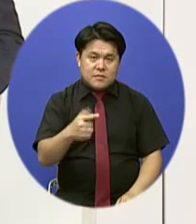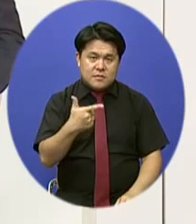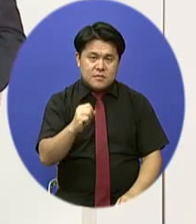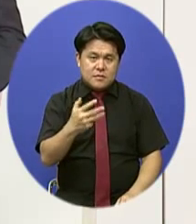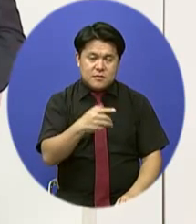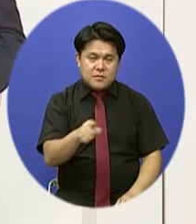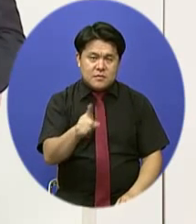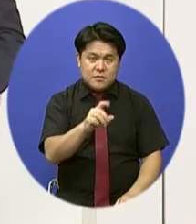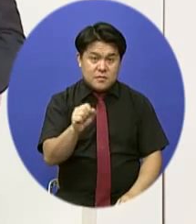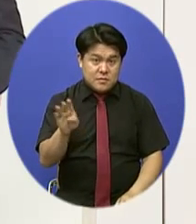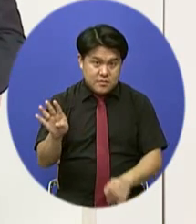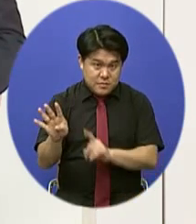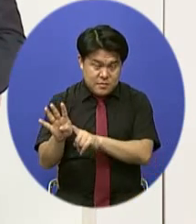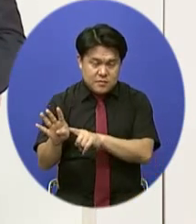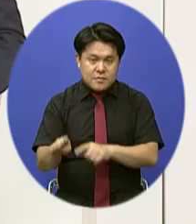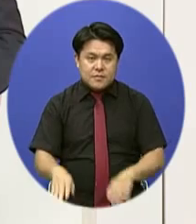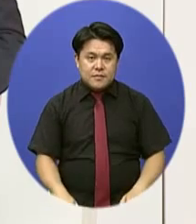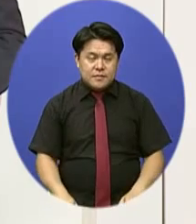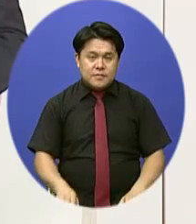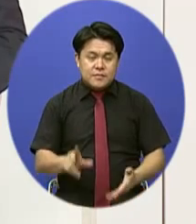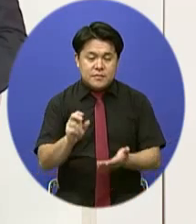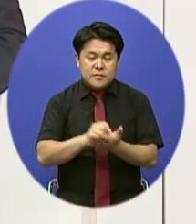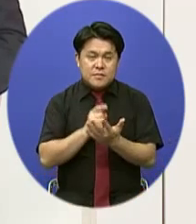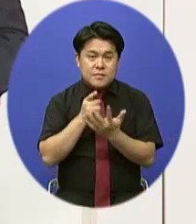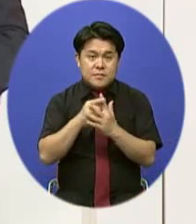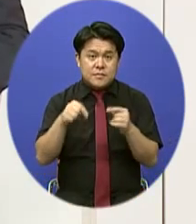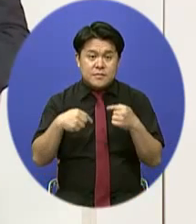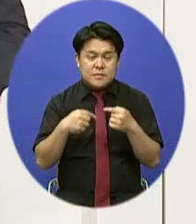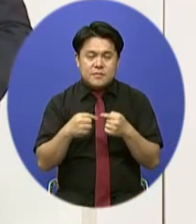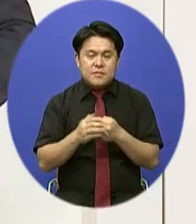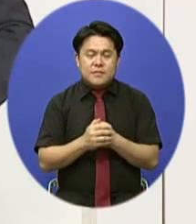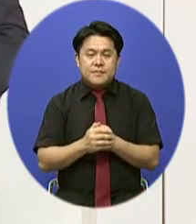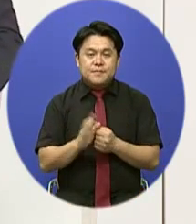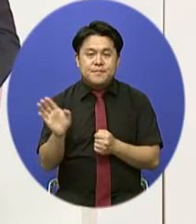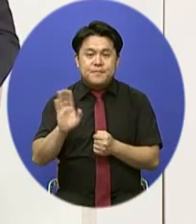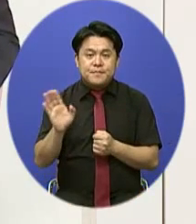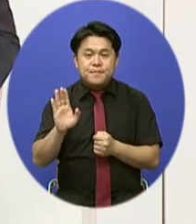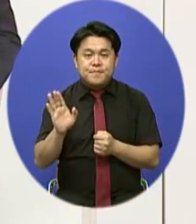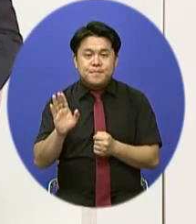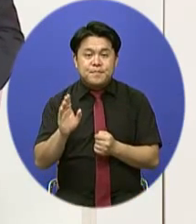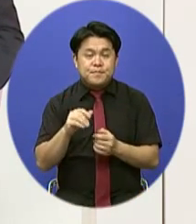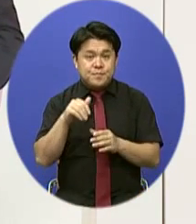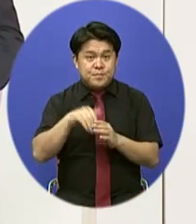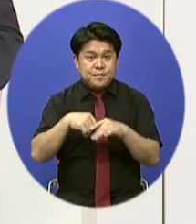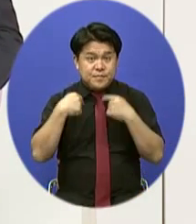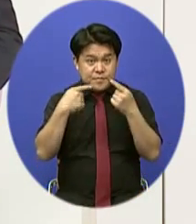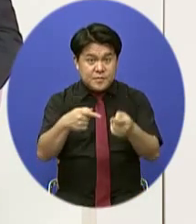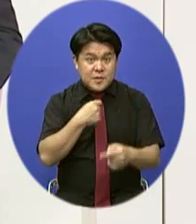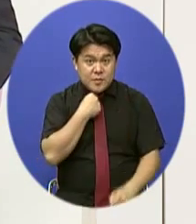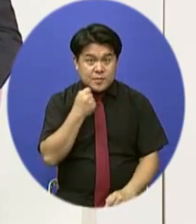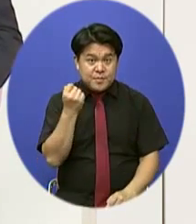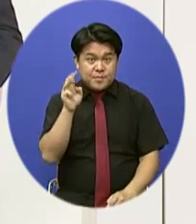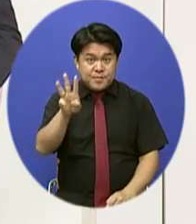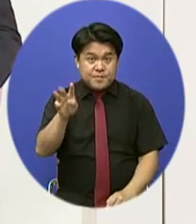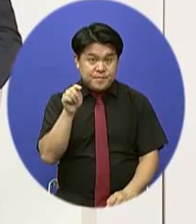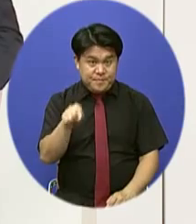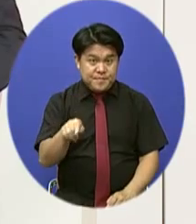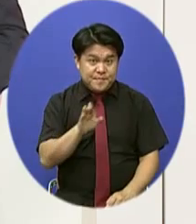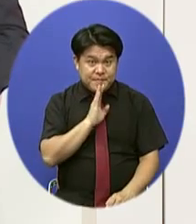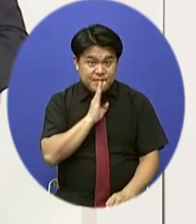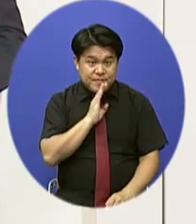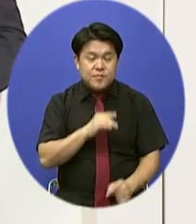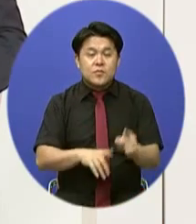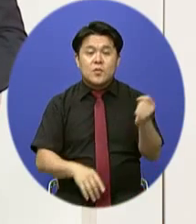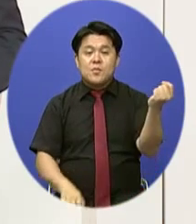060-608-1004번입니다. 네. 자 퀴즈 참여가 3번. 아니 우리 저 심사 투표가 예. 3번이죠. 네. 네.